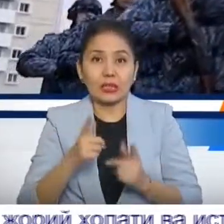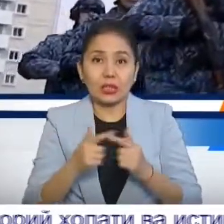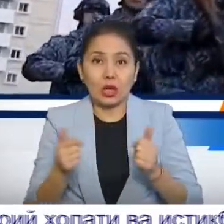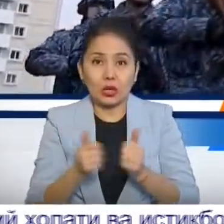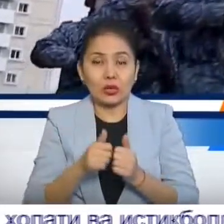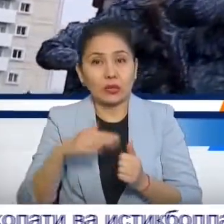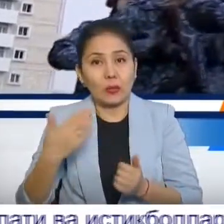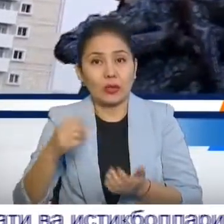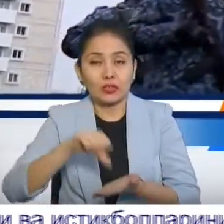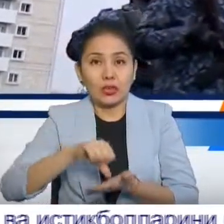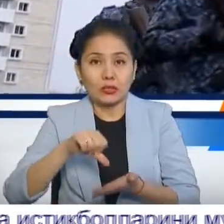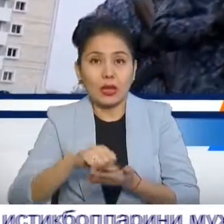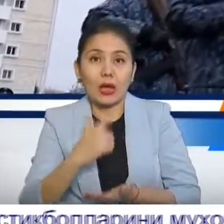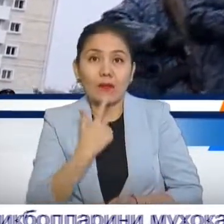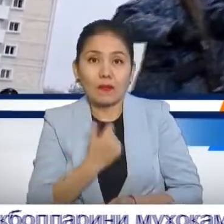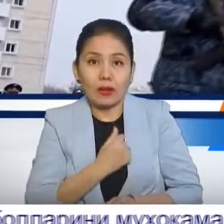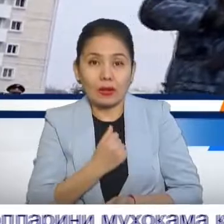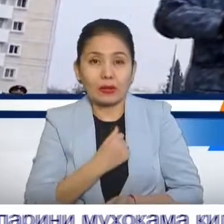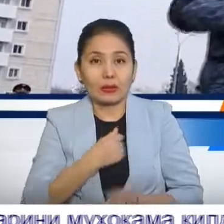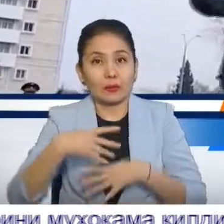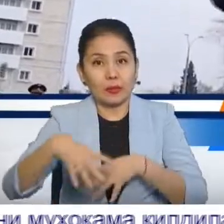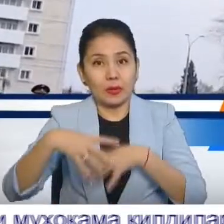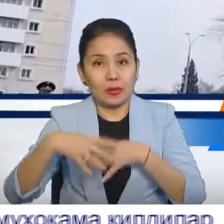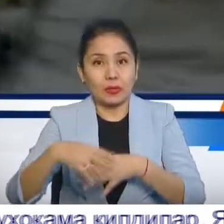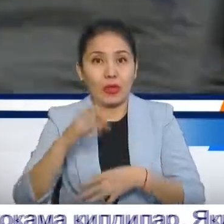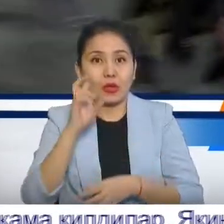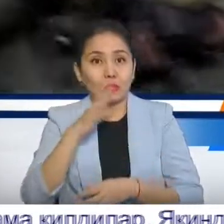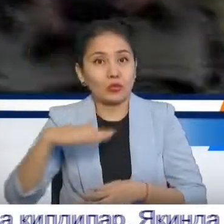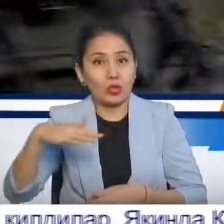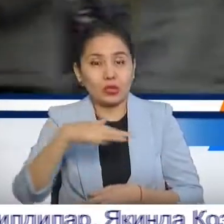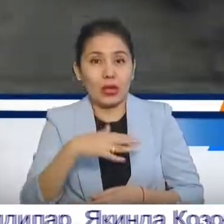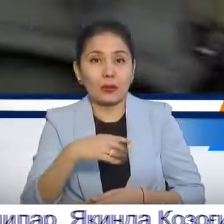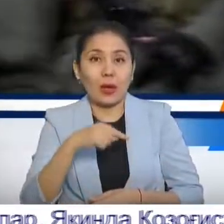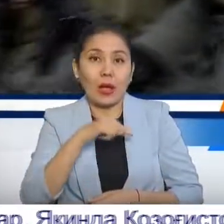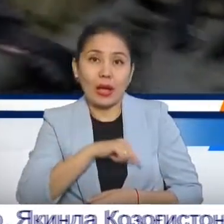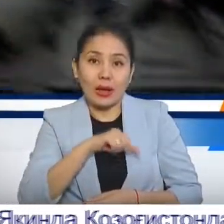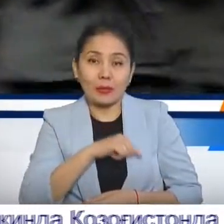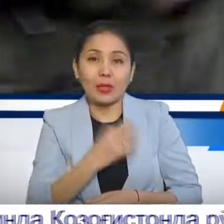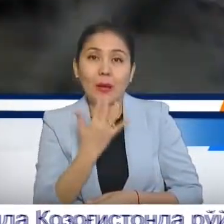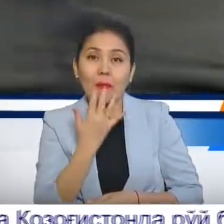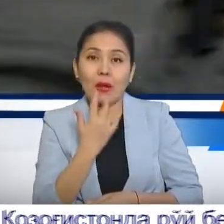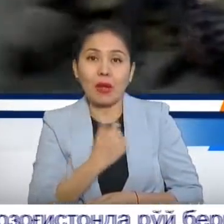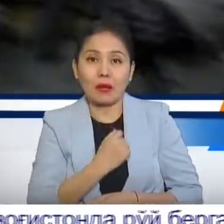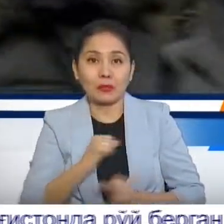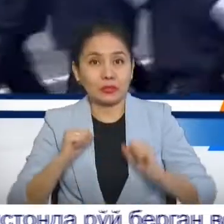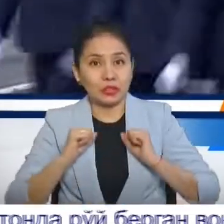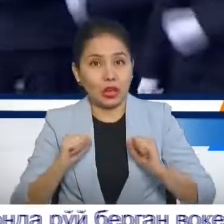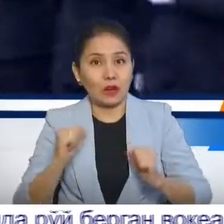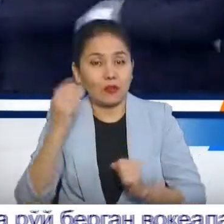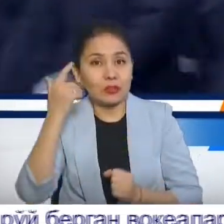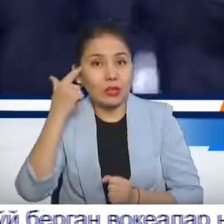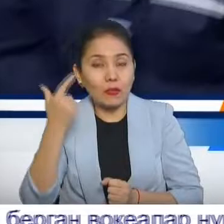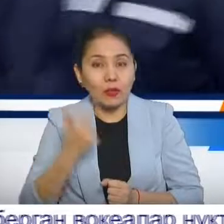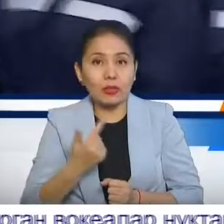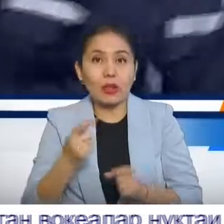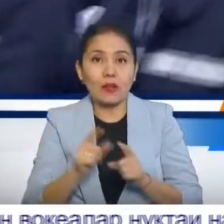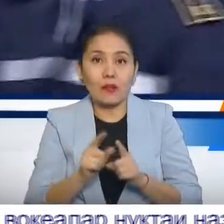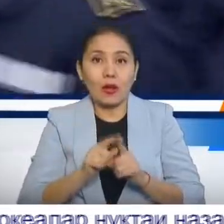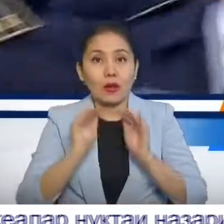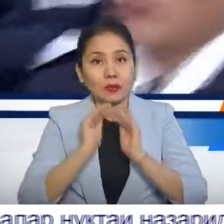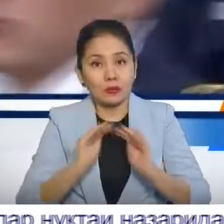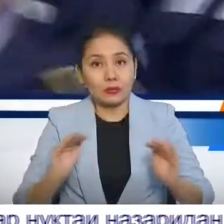xizmatchilari ishtirokidagi harbiy vatanparvarlik paradi ham yurtdoshlarimiz qalbida milliy armiyamiz qudrati, jangovar salohiyatimiz, tinch va osuda